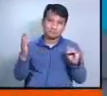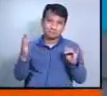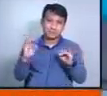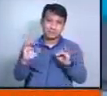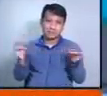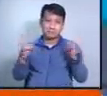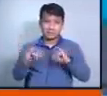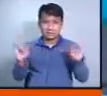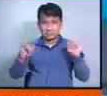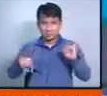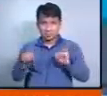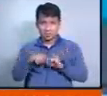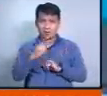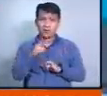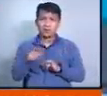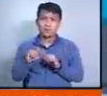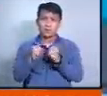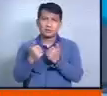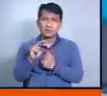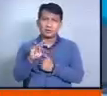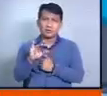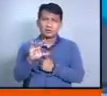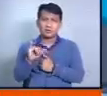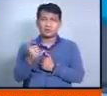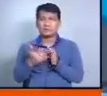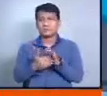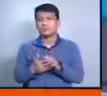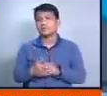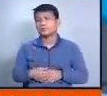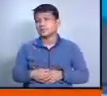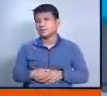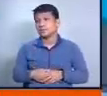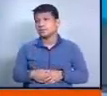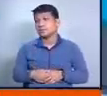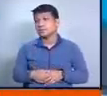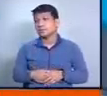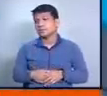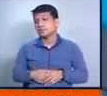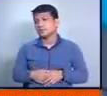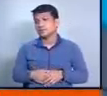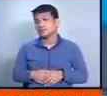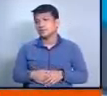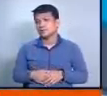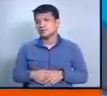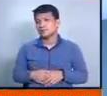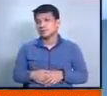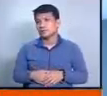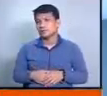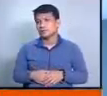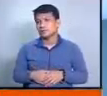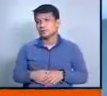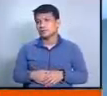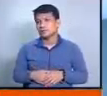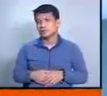inireklamo rito, ang kanilang balasubas na agency. Magandang tanghali po, Sir Salvador.